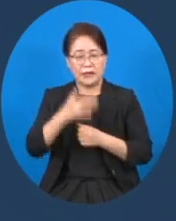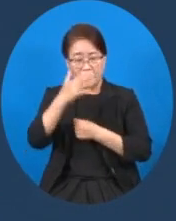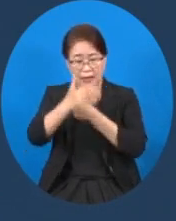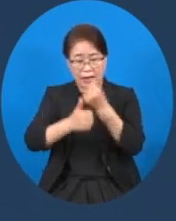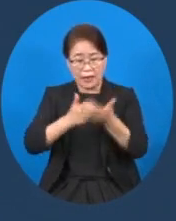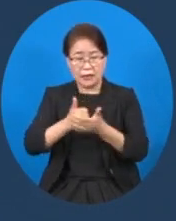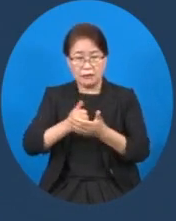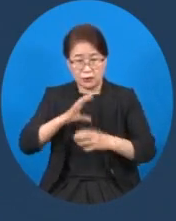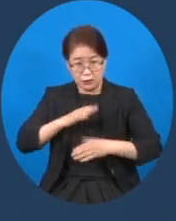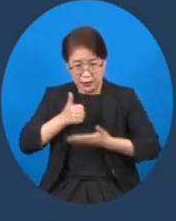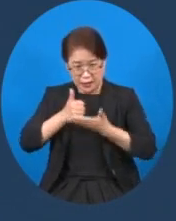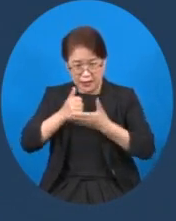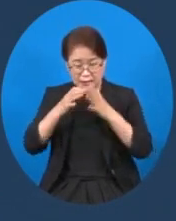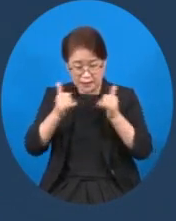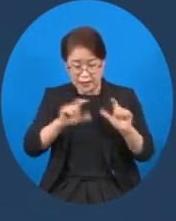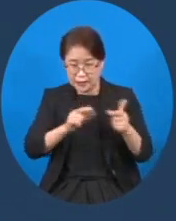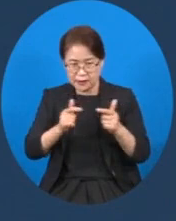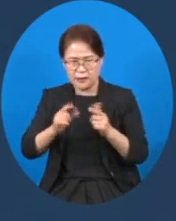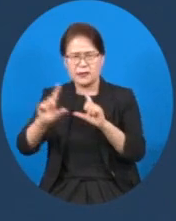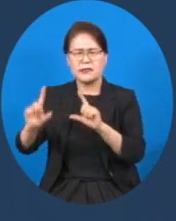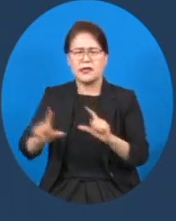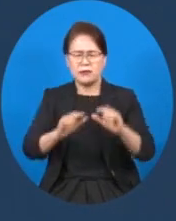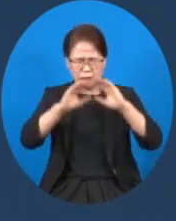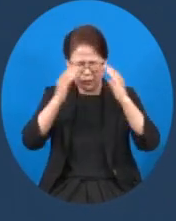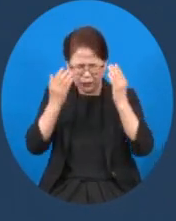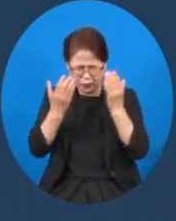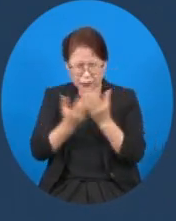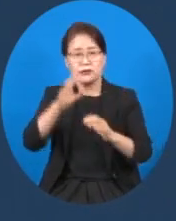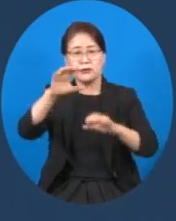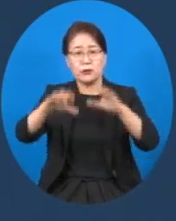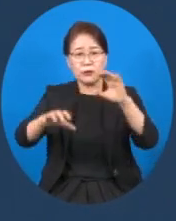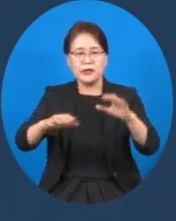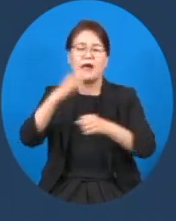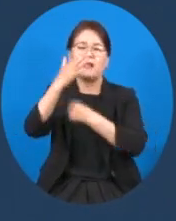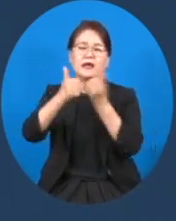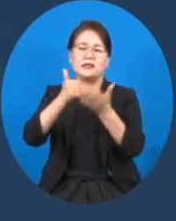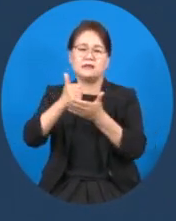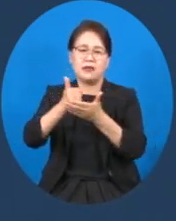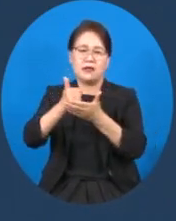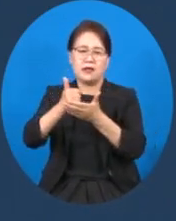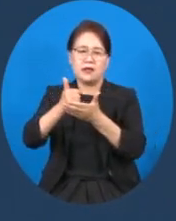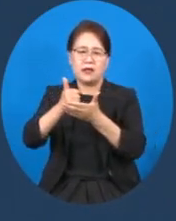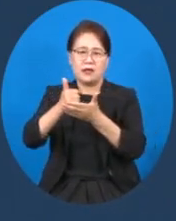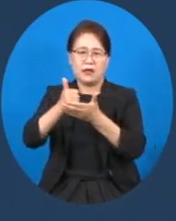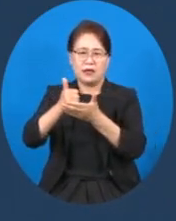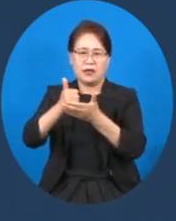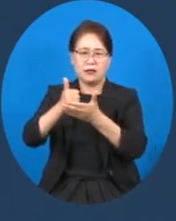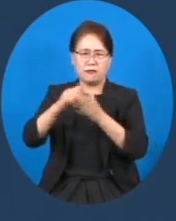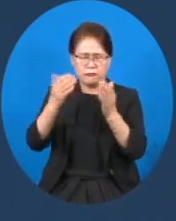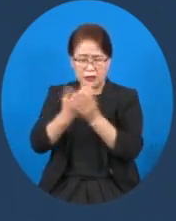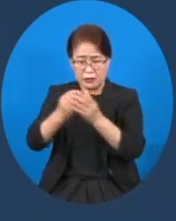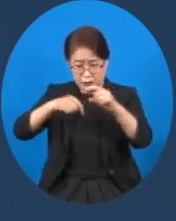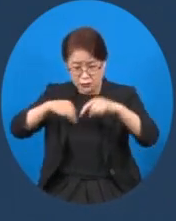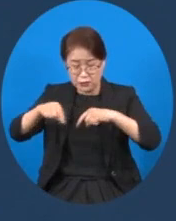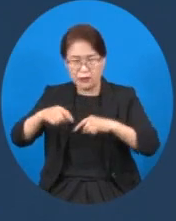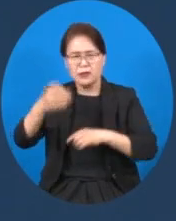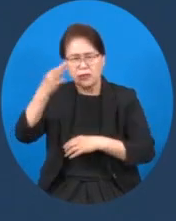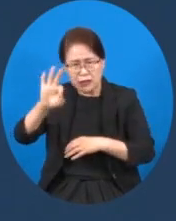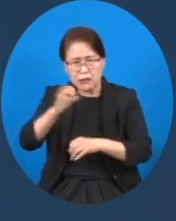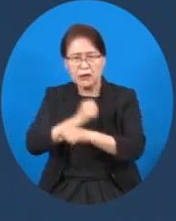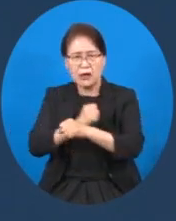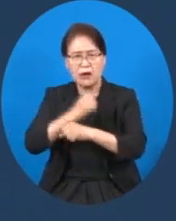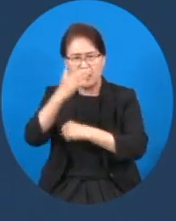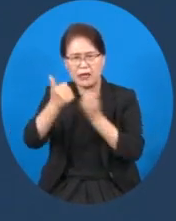자들은요, 삶의 모든 현장에서 하나님의 절대 주권을 인정하고 전적으로